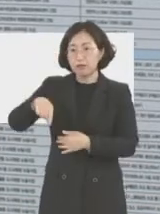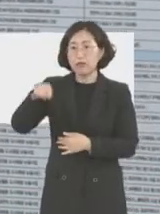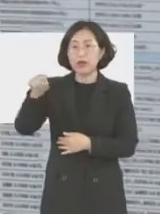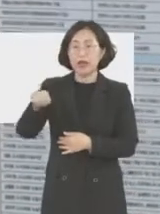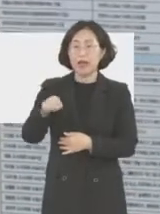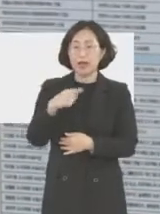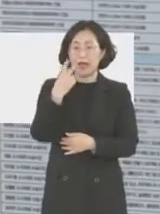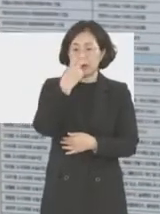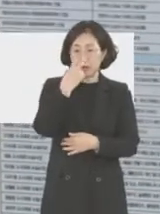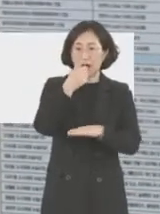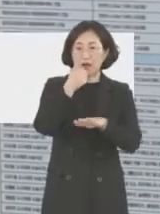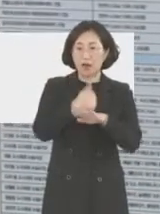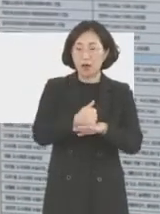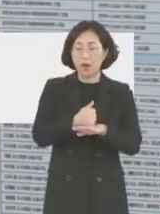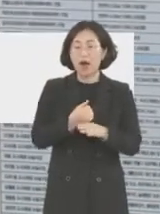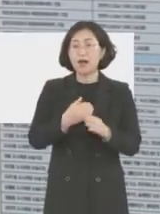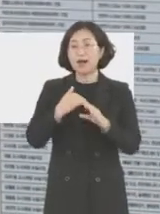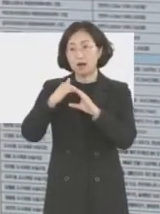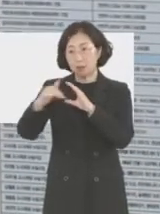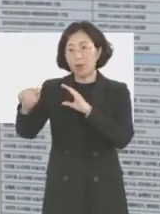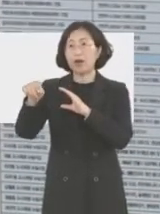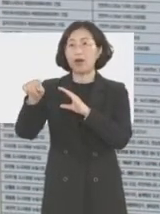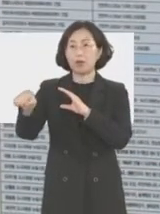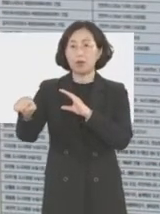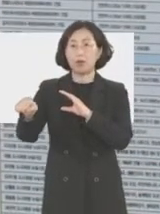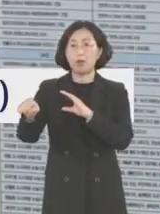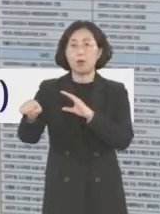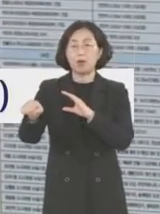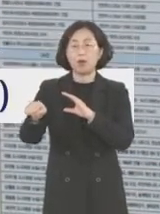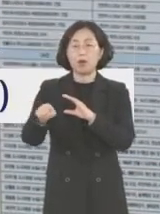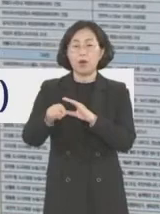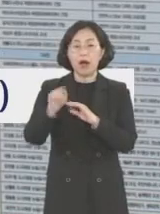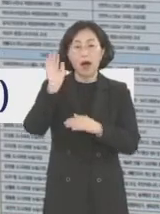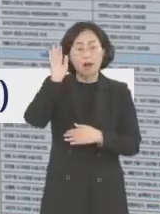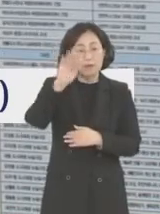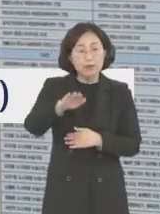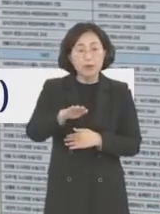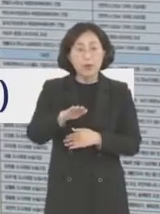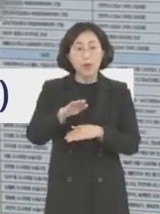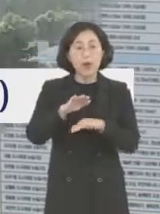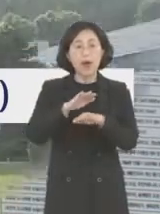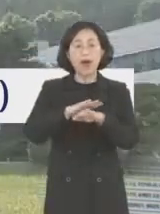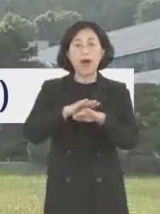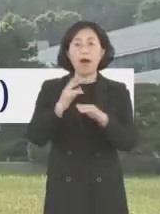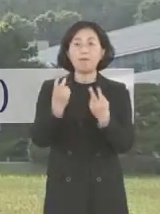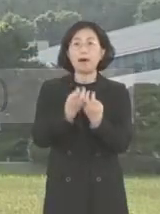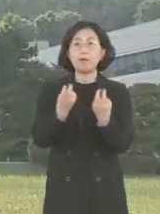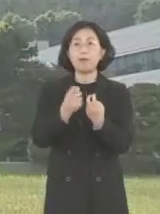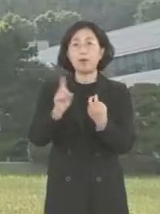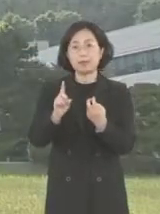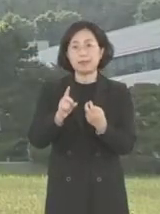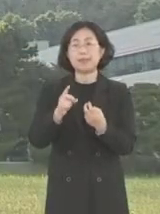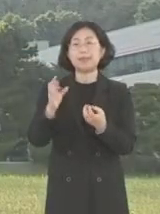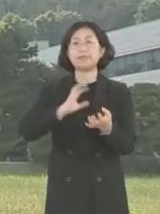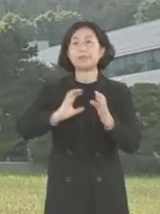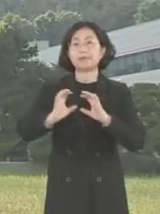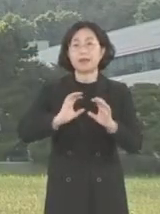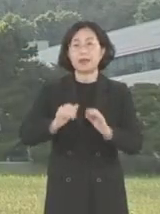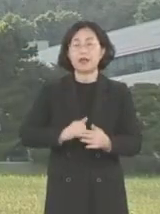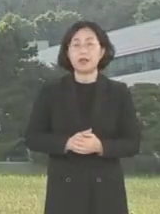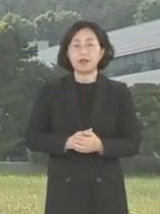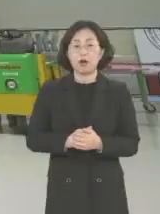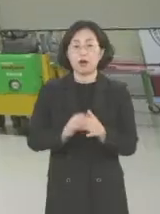결과를 보내드리고 그런 가운데에서 우리가 앞으로 어떻게 우주산업을 해나갈 것이다. 항공우주연구원 등